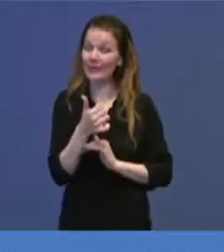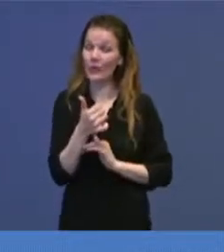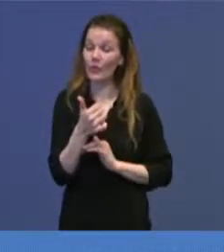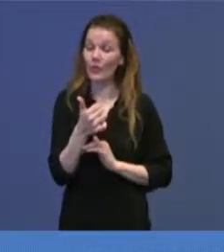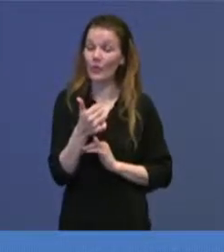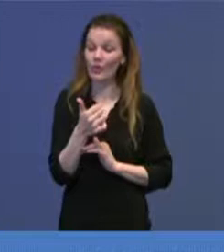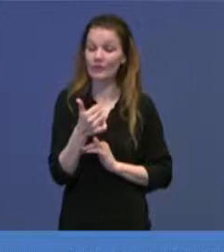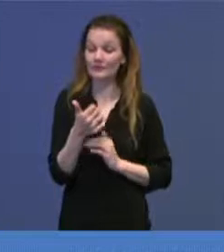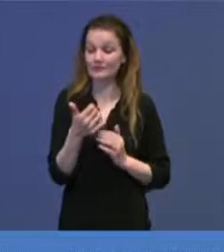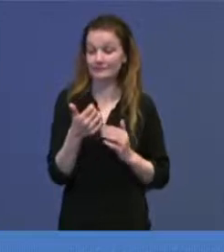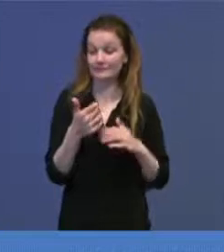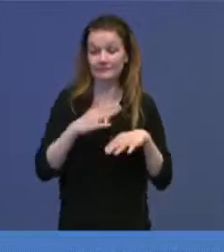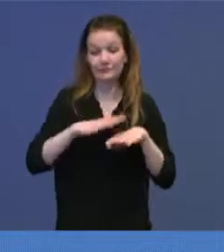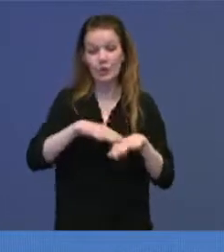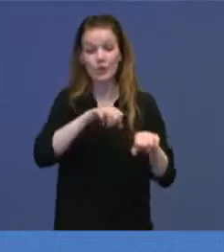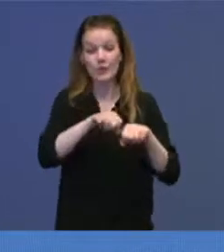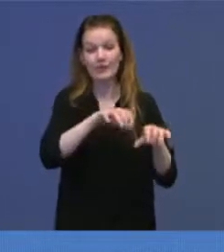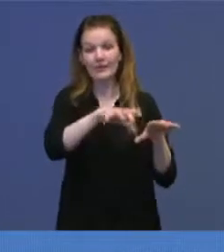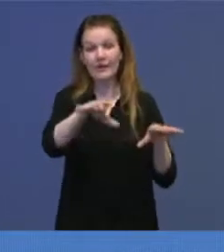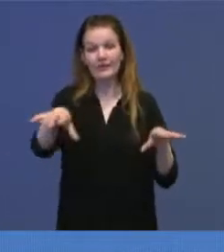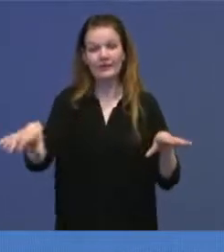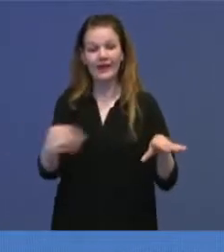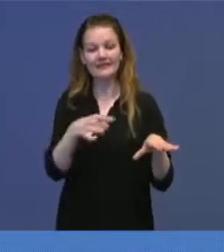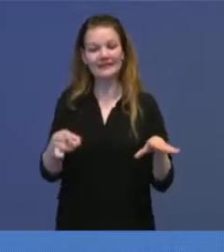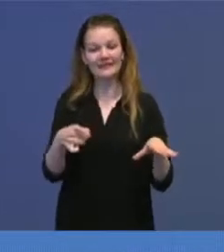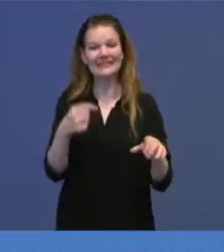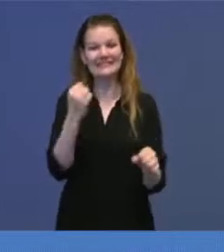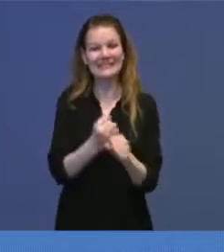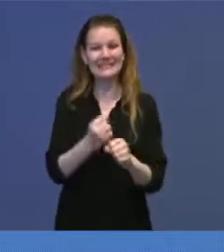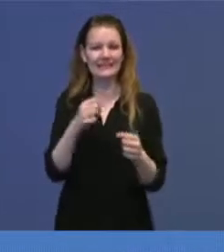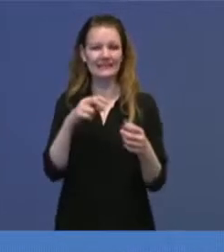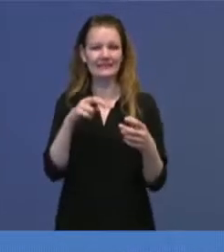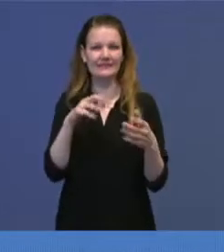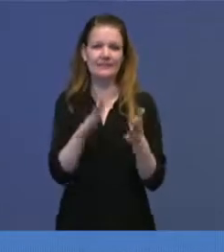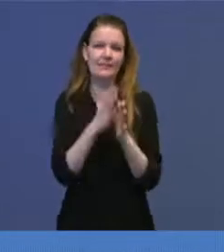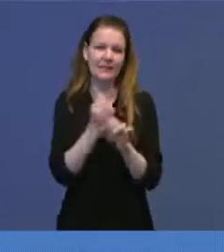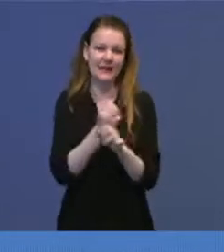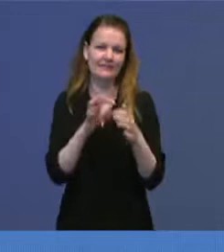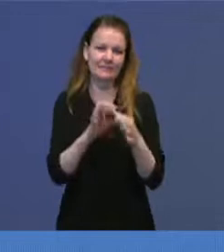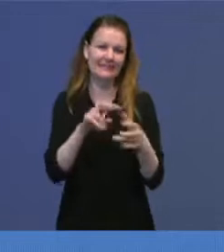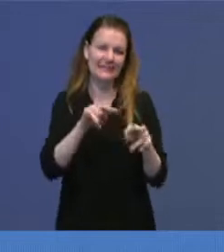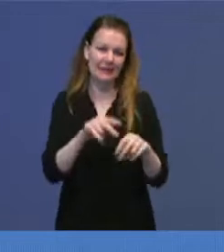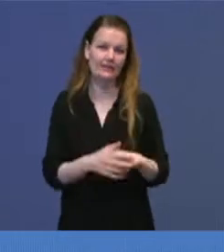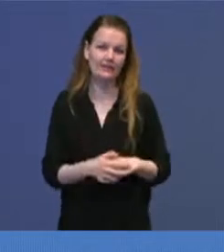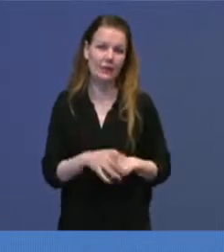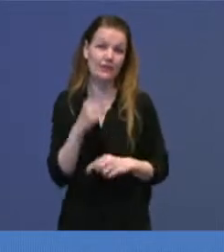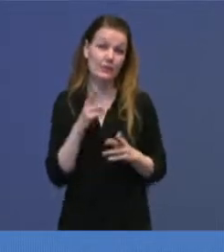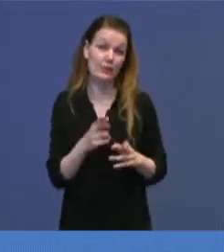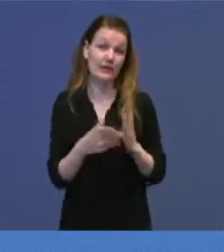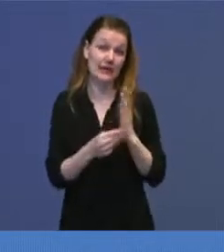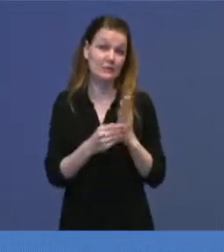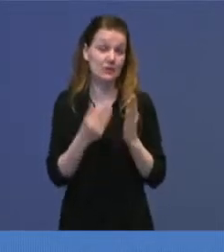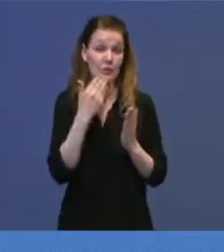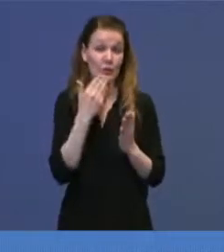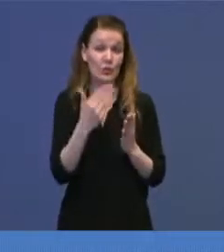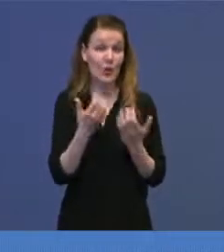å få kommunene inn i digitale sikkerhetssamarbeid, sånn at man kan bruke ressursene mest mulig effektivt, og at vi får et solid løft